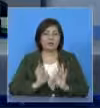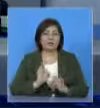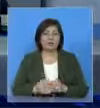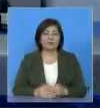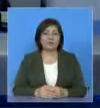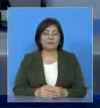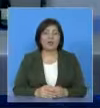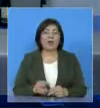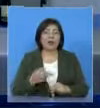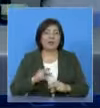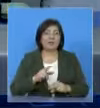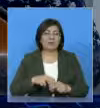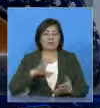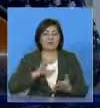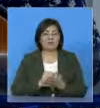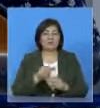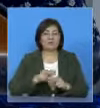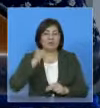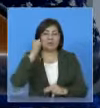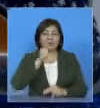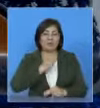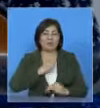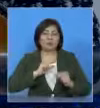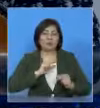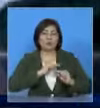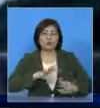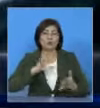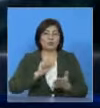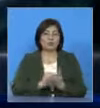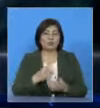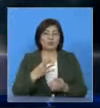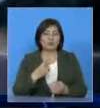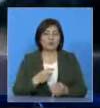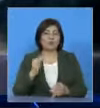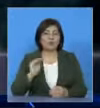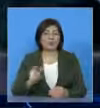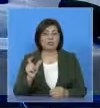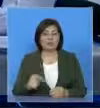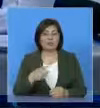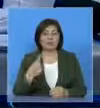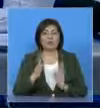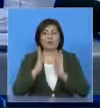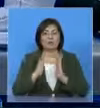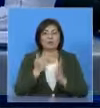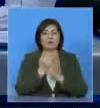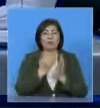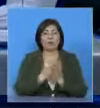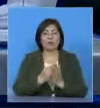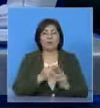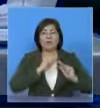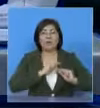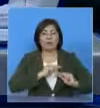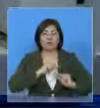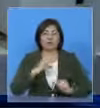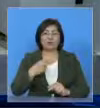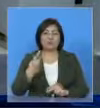по данным центра занятости в этом году в районе трудоустроено около 2400 человек в рамках второго направления программы индекс 120 человек